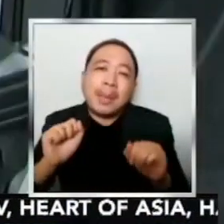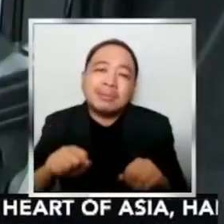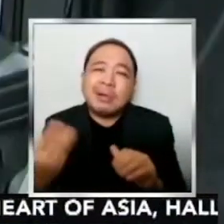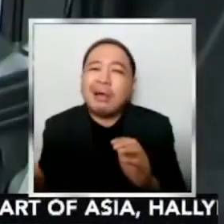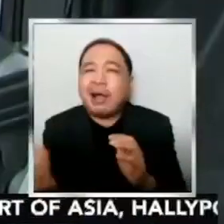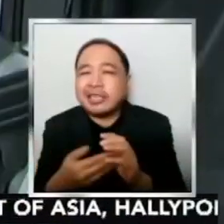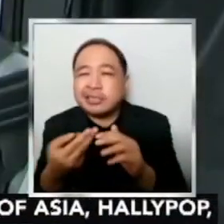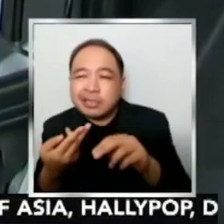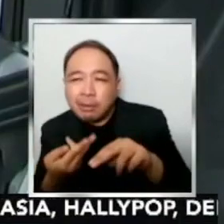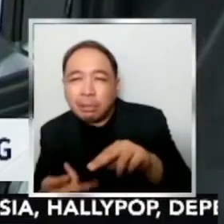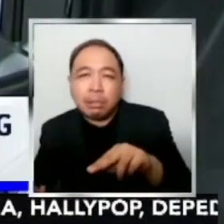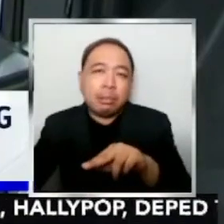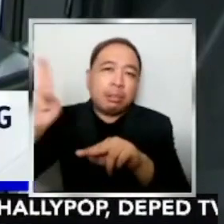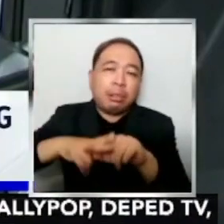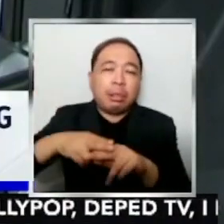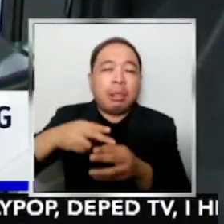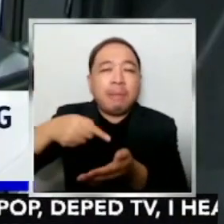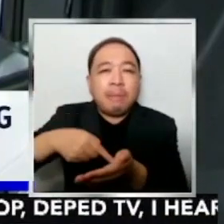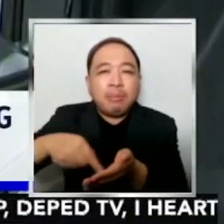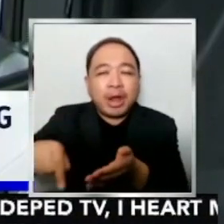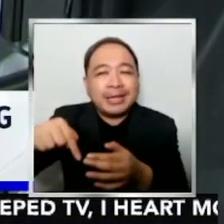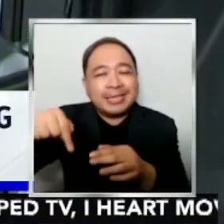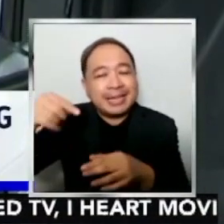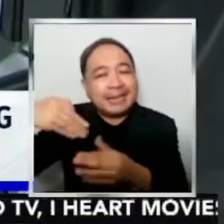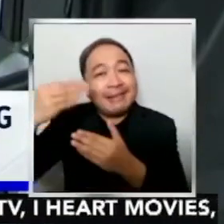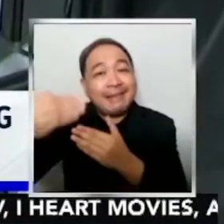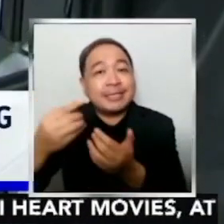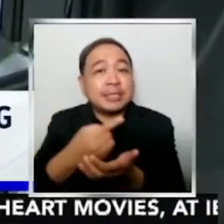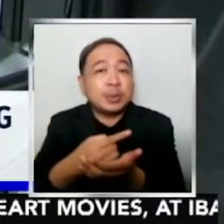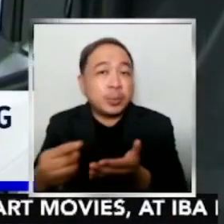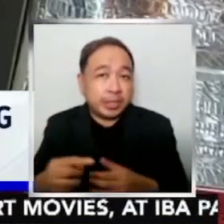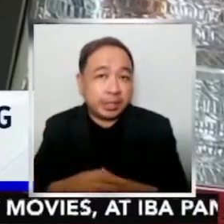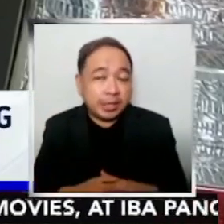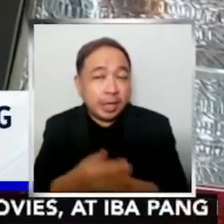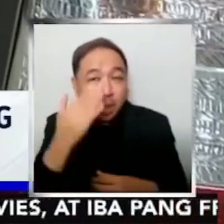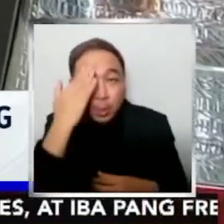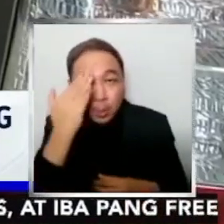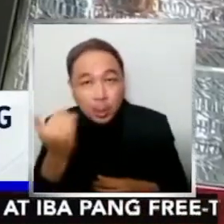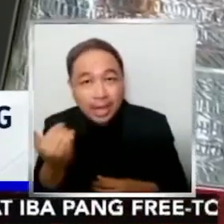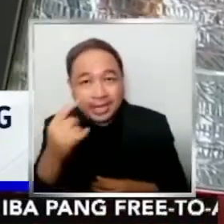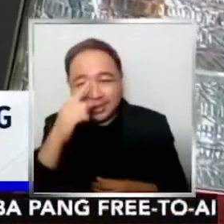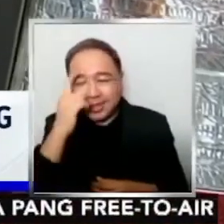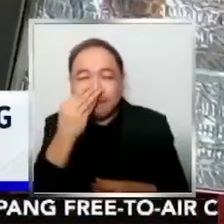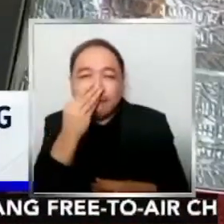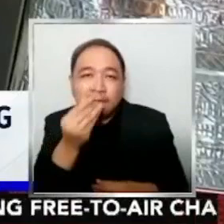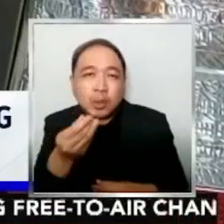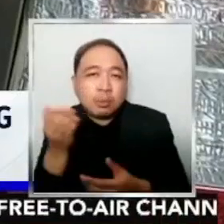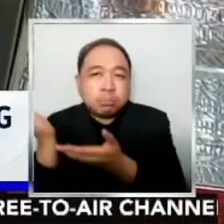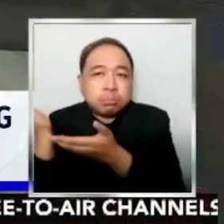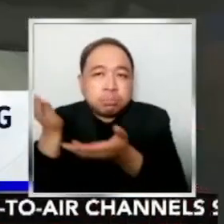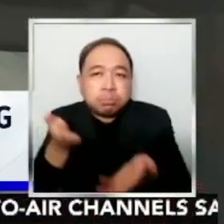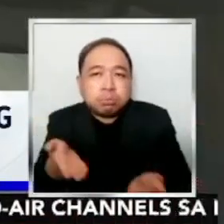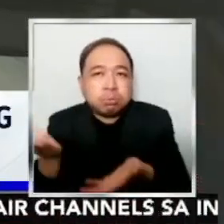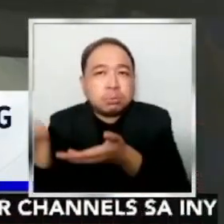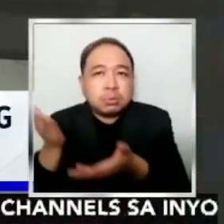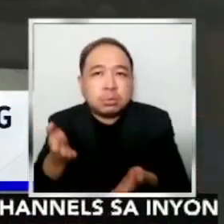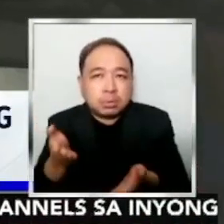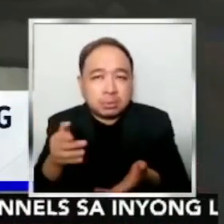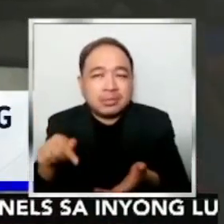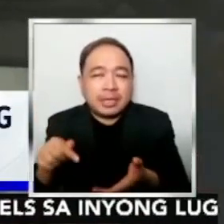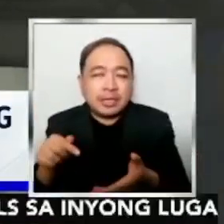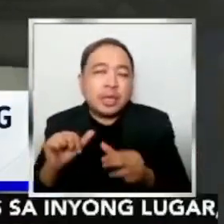kay Energy Assistant Director Rodela Romero, dahil pa rin yan sa manipis na supply ngayong nagpapatuloy ang gulo sa Ukraine at